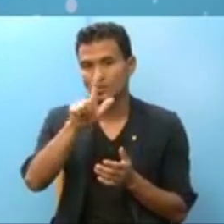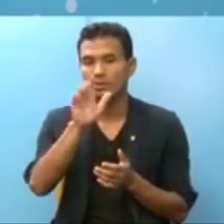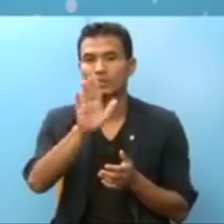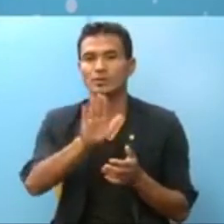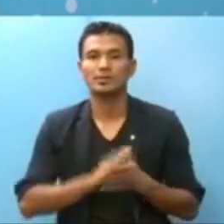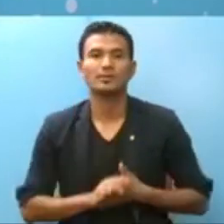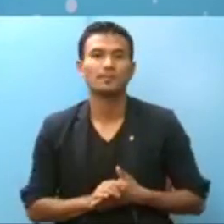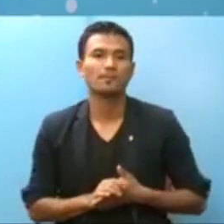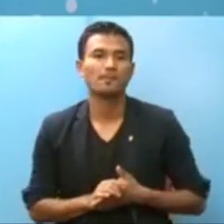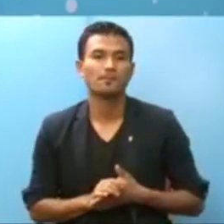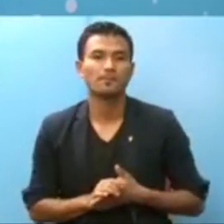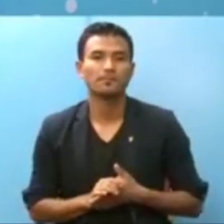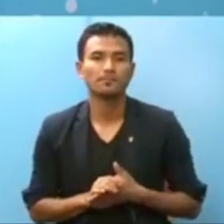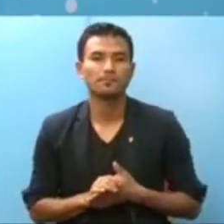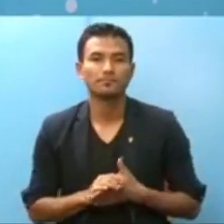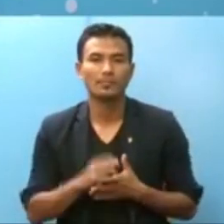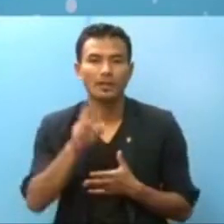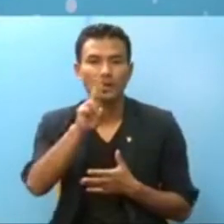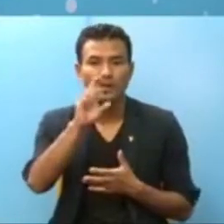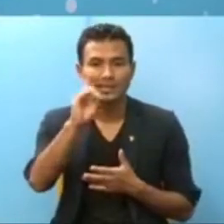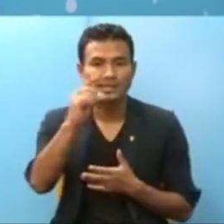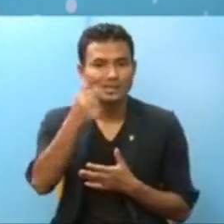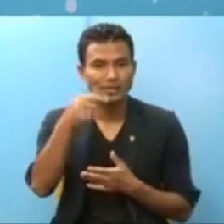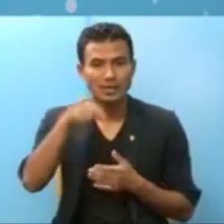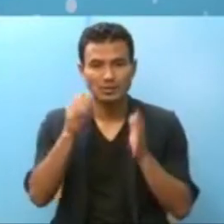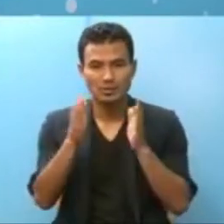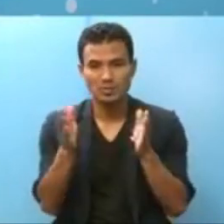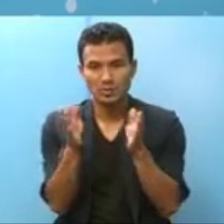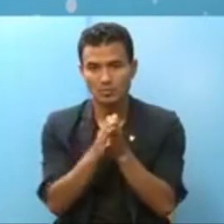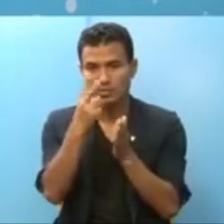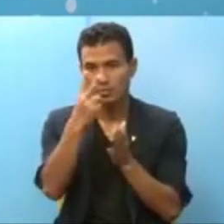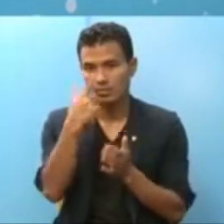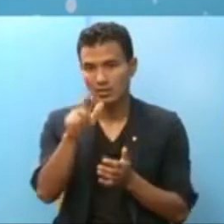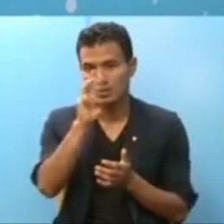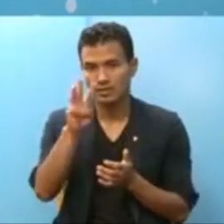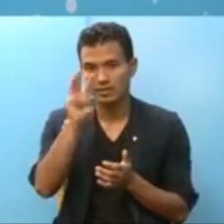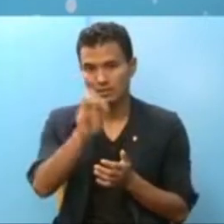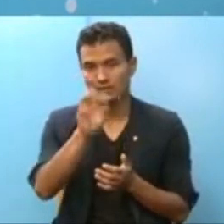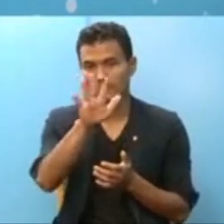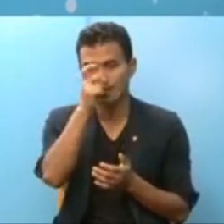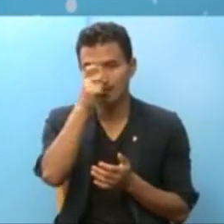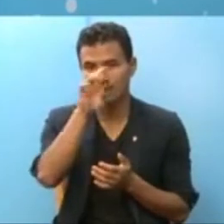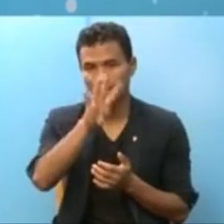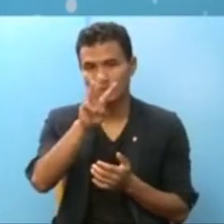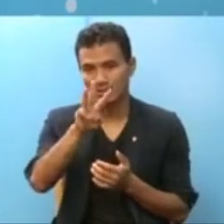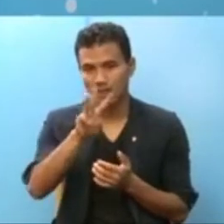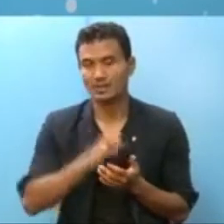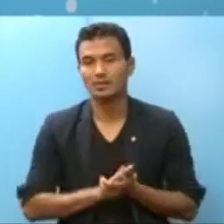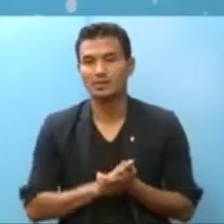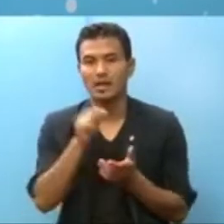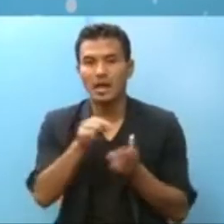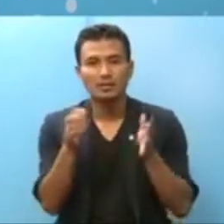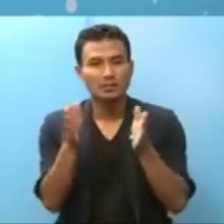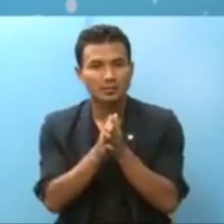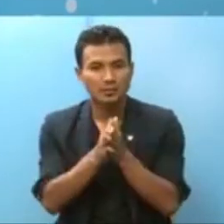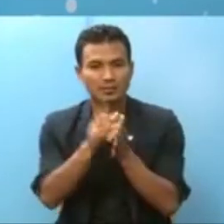रा आडी की आज सम्मको जम्मा दुईलाख तेत्तिस अजार पांसे तिर चालिस रा आज अको